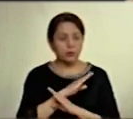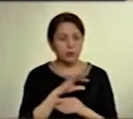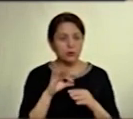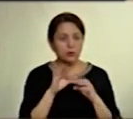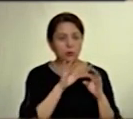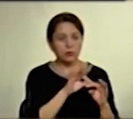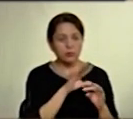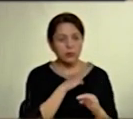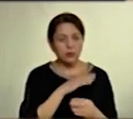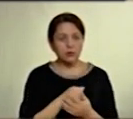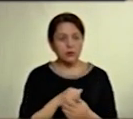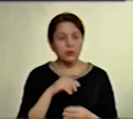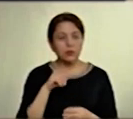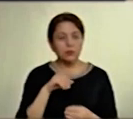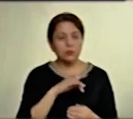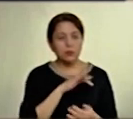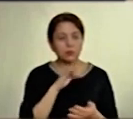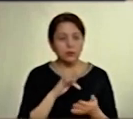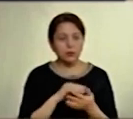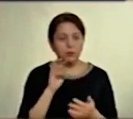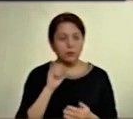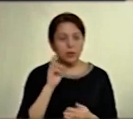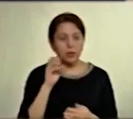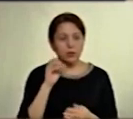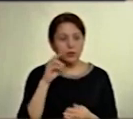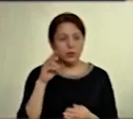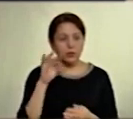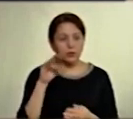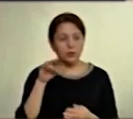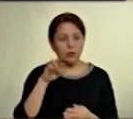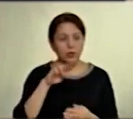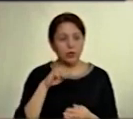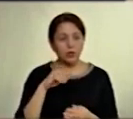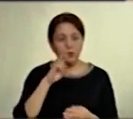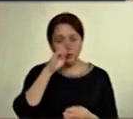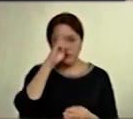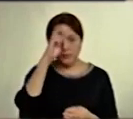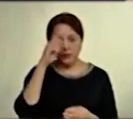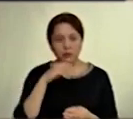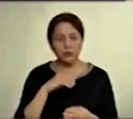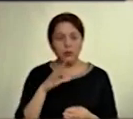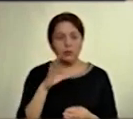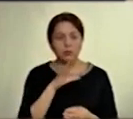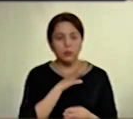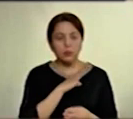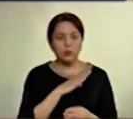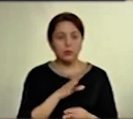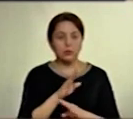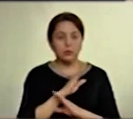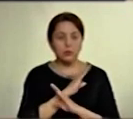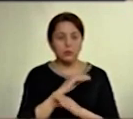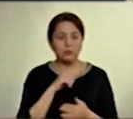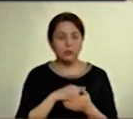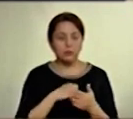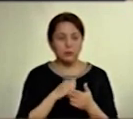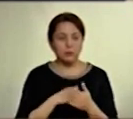poytaxt Pella shahrida Makedoniya davlatida sodir bo'lgan qotillik natijasida Filip